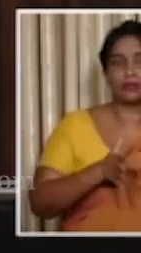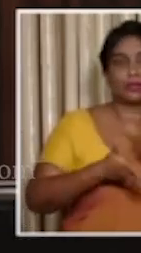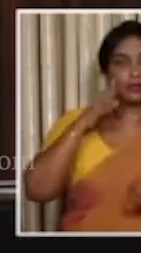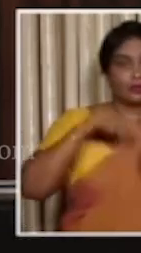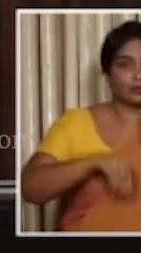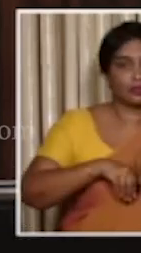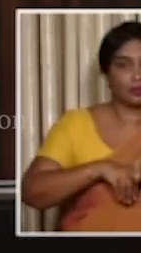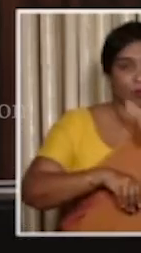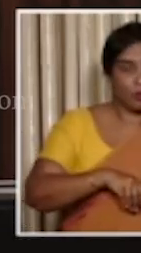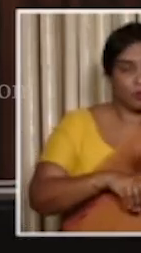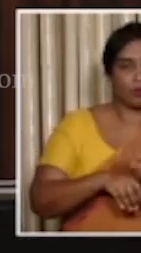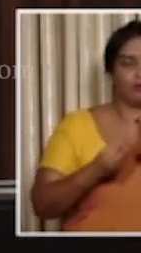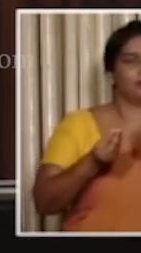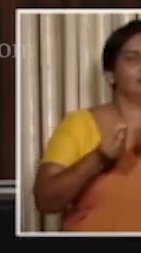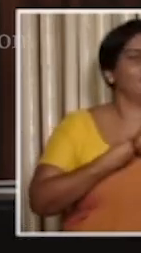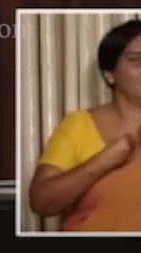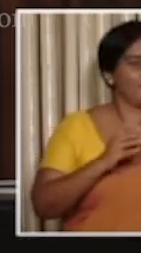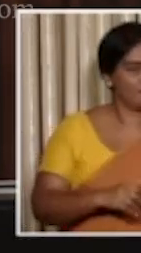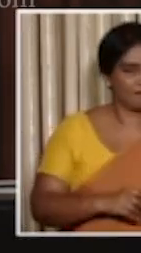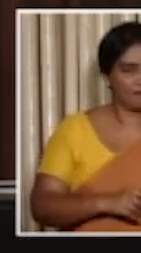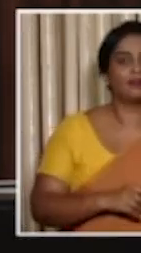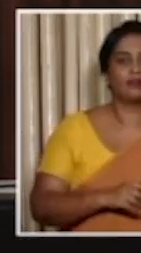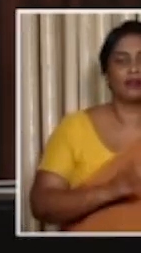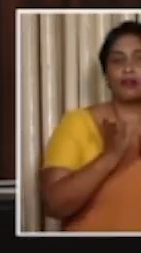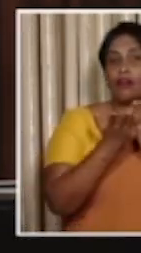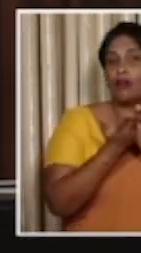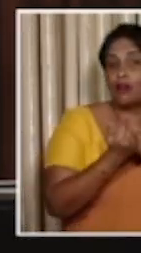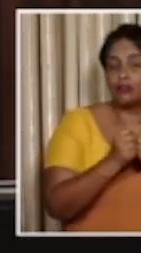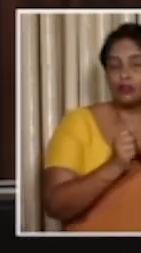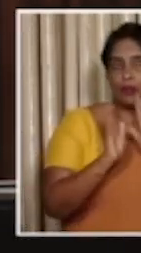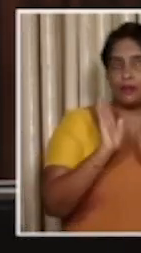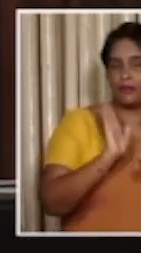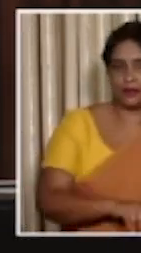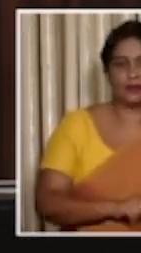විසින් ලබා දී තිබෙනවා. ඒ ප්‍රමාණාත්මක අගයක්.